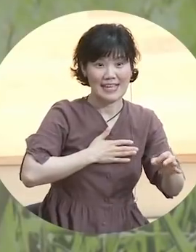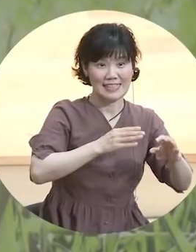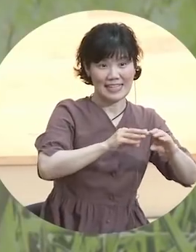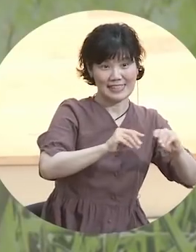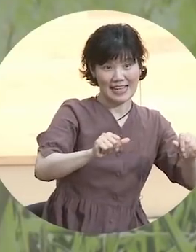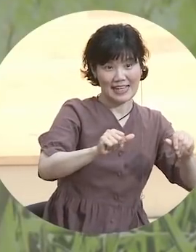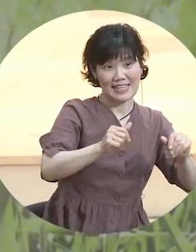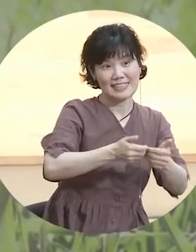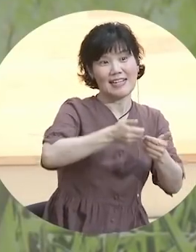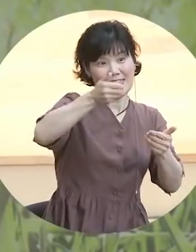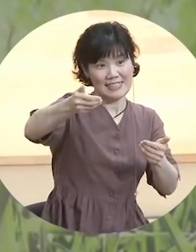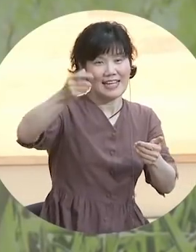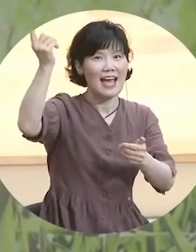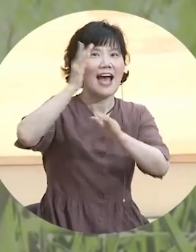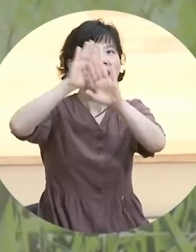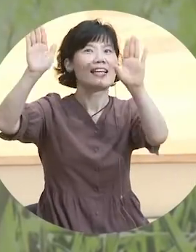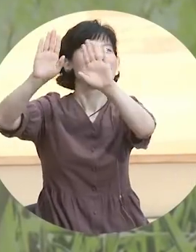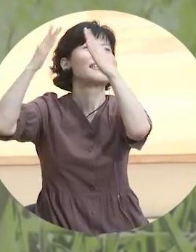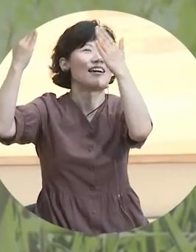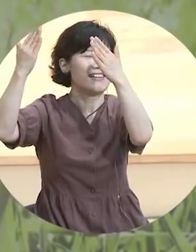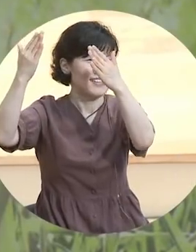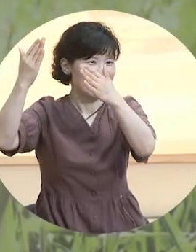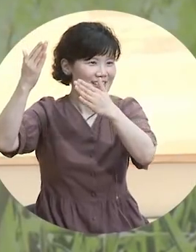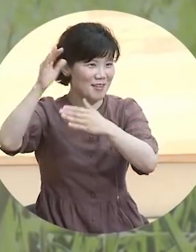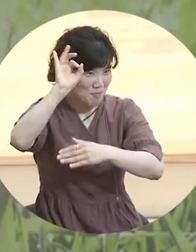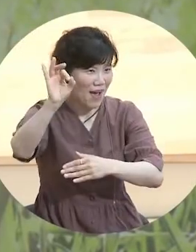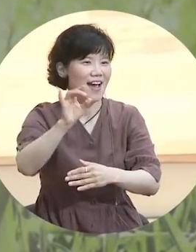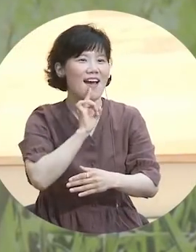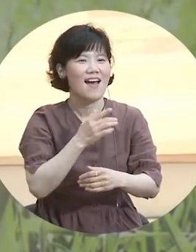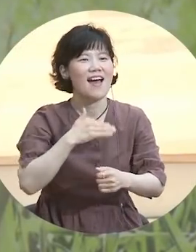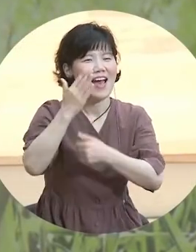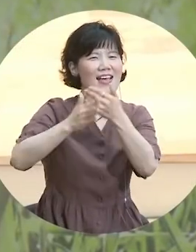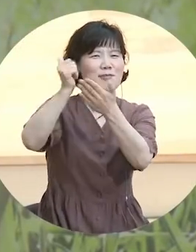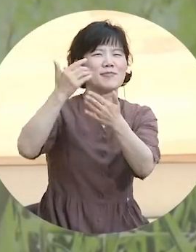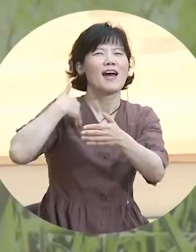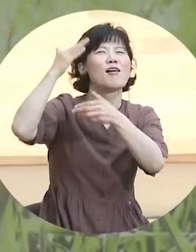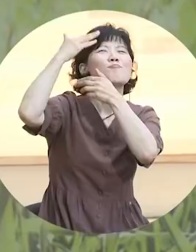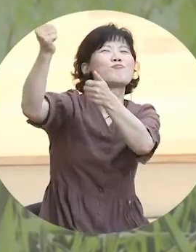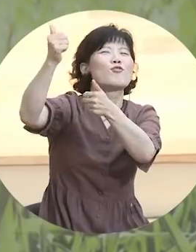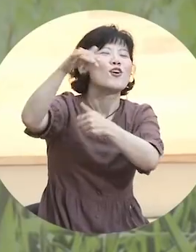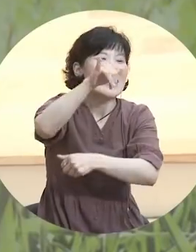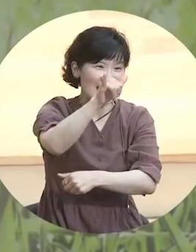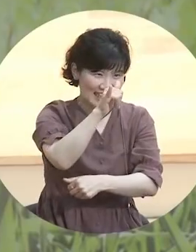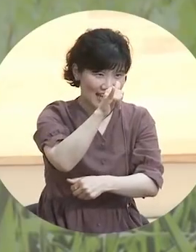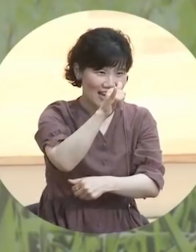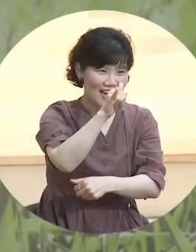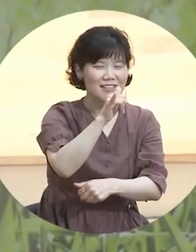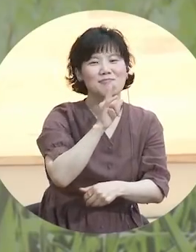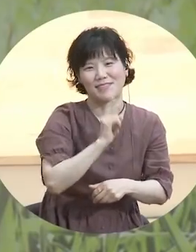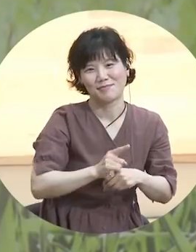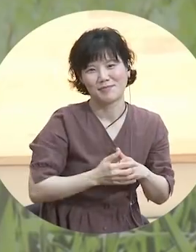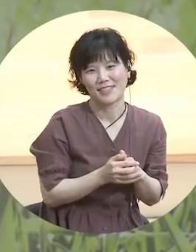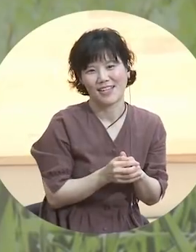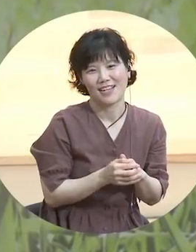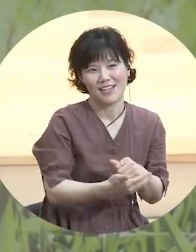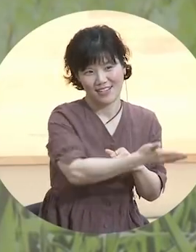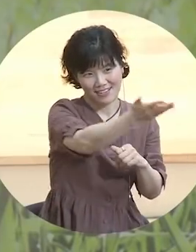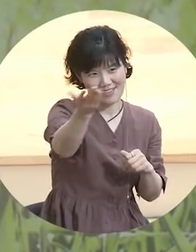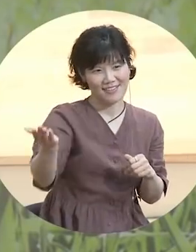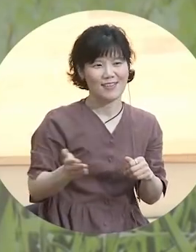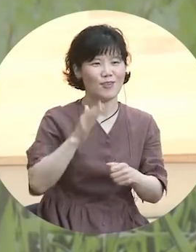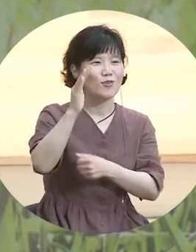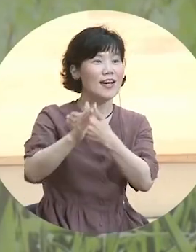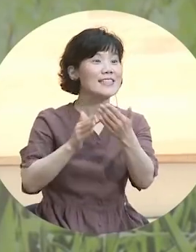땅이 물러가고 하늘이 열리는 걸 본다. 하나님이 나를 부르고 계신다. 여러분,